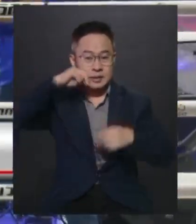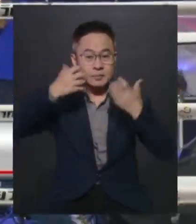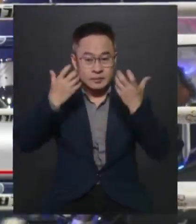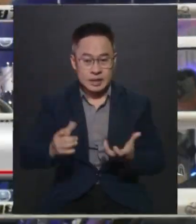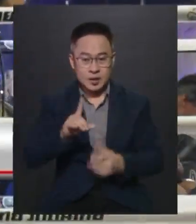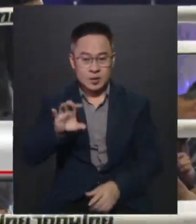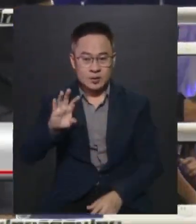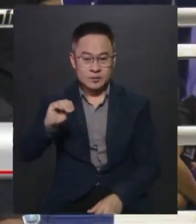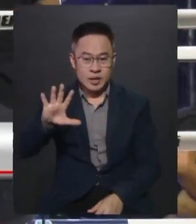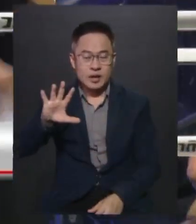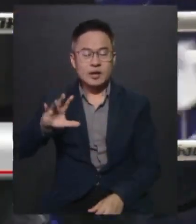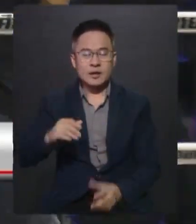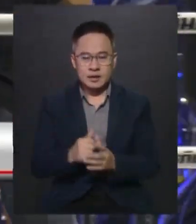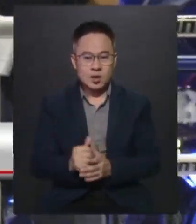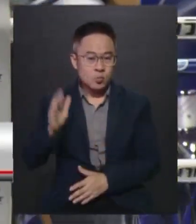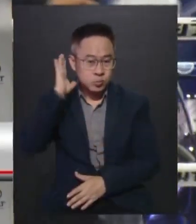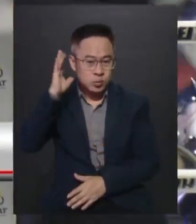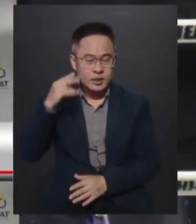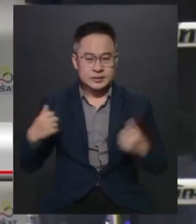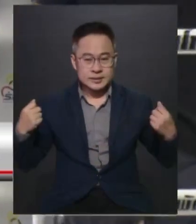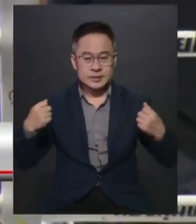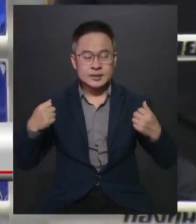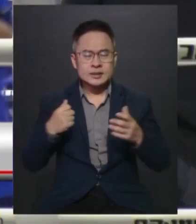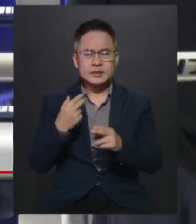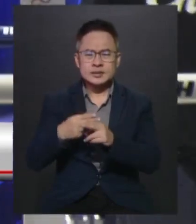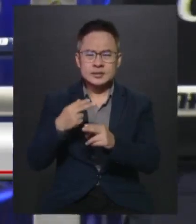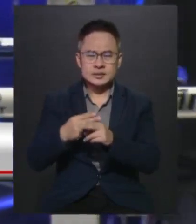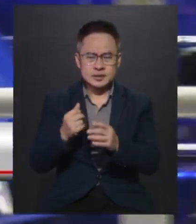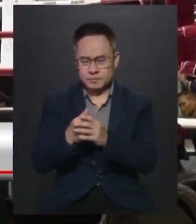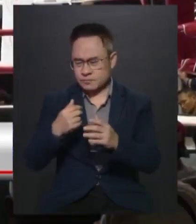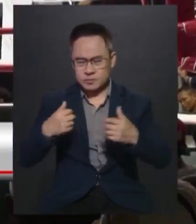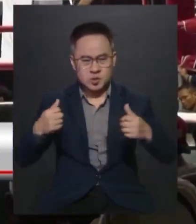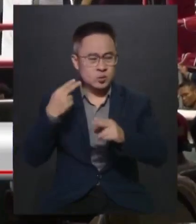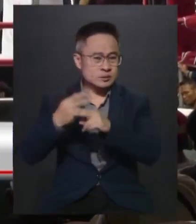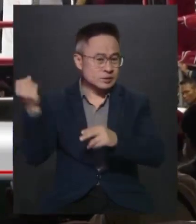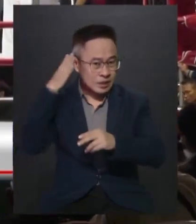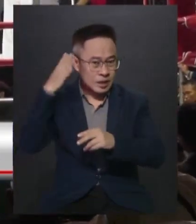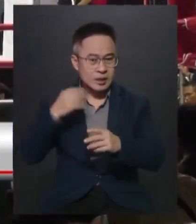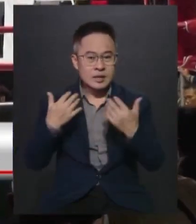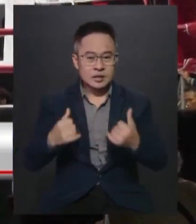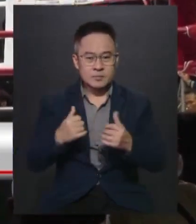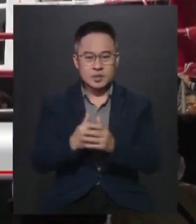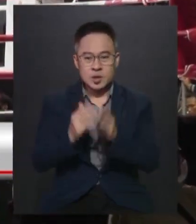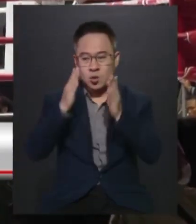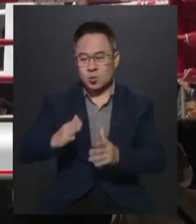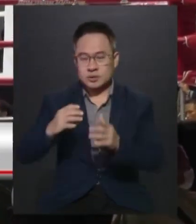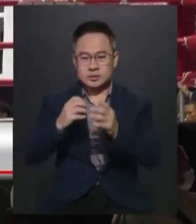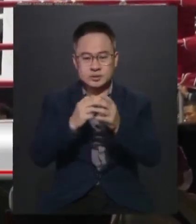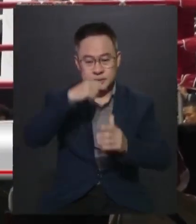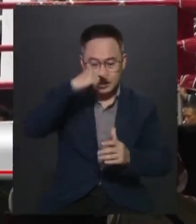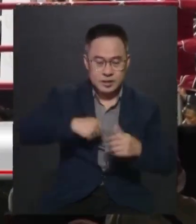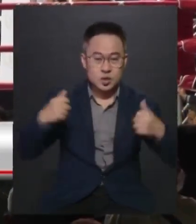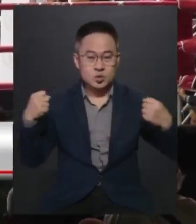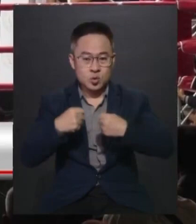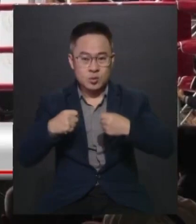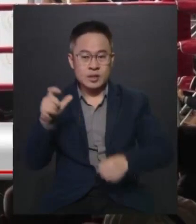แก้วสิงห์มาวินในมุมน้ำเงินนะครับพบกับอเล็กซ์จิตเมืองนนท์นักมวยจากประเทศอิตาลีในมุมแดงครับเห็น